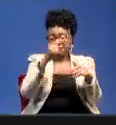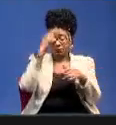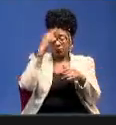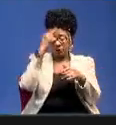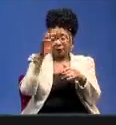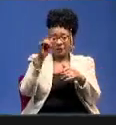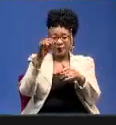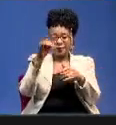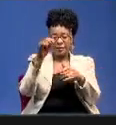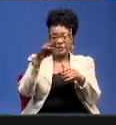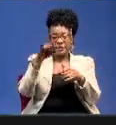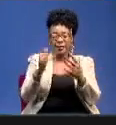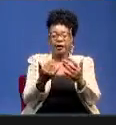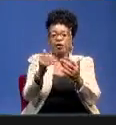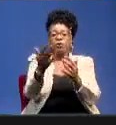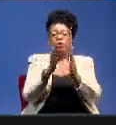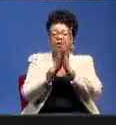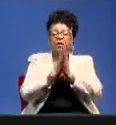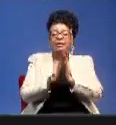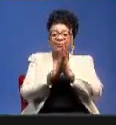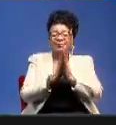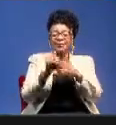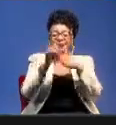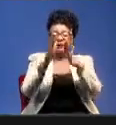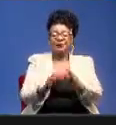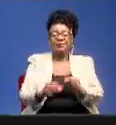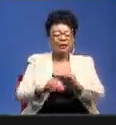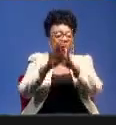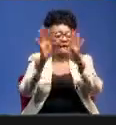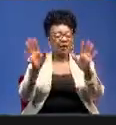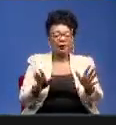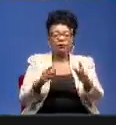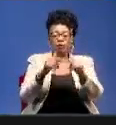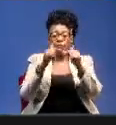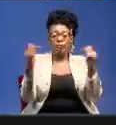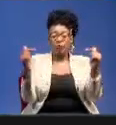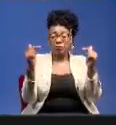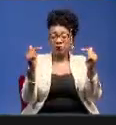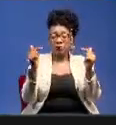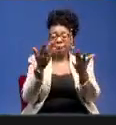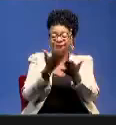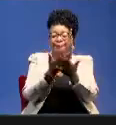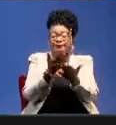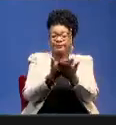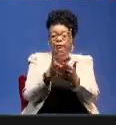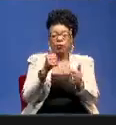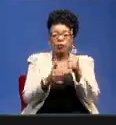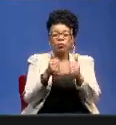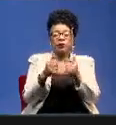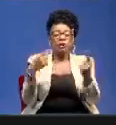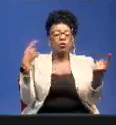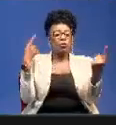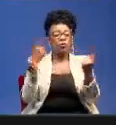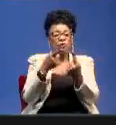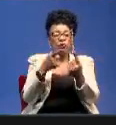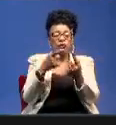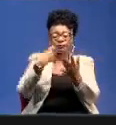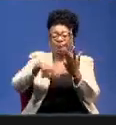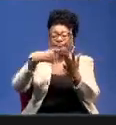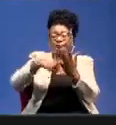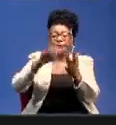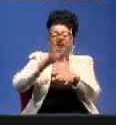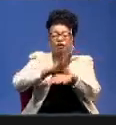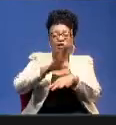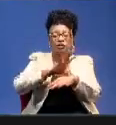wa viongozi wa kidini wamejitokeza wazi kupinga mswada unaopendekezwa bungeni ambao unalenga kuyatoza kodi makanisa